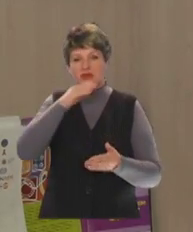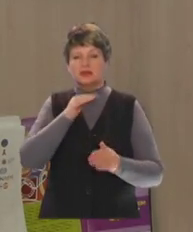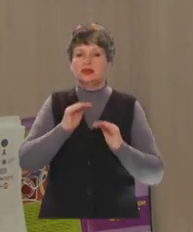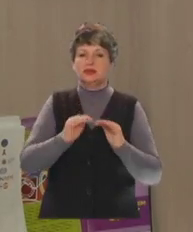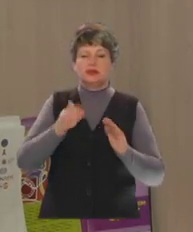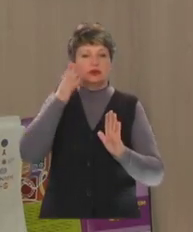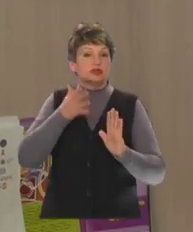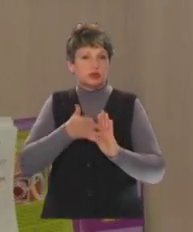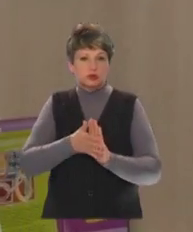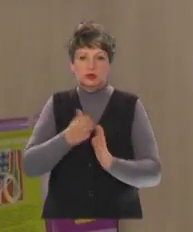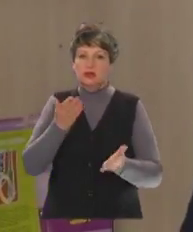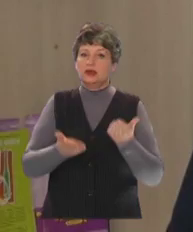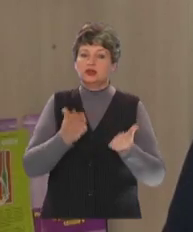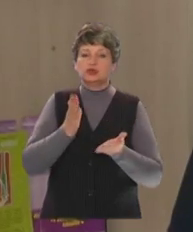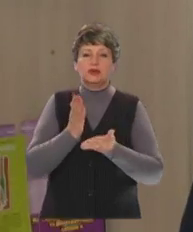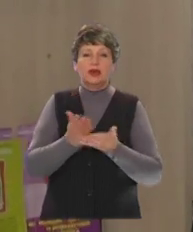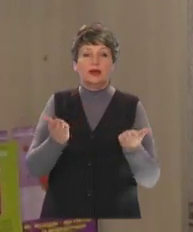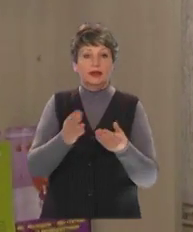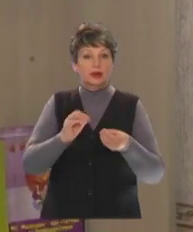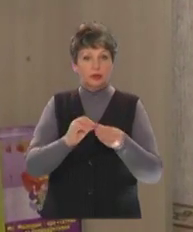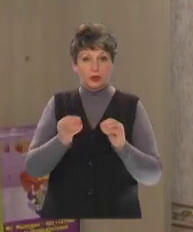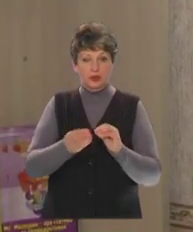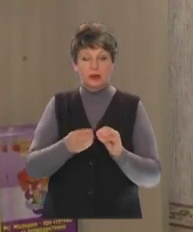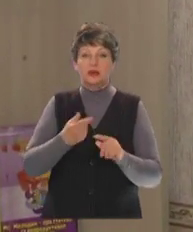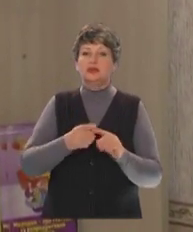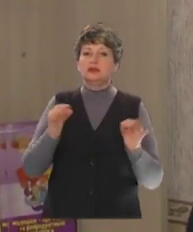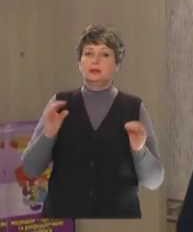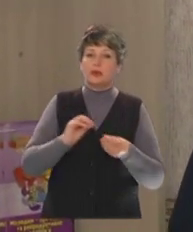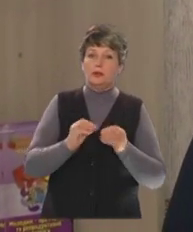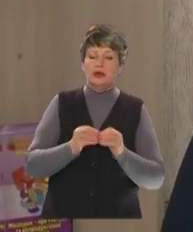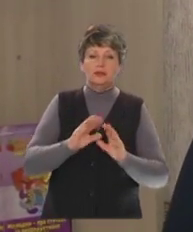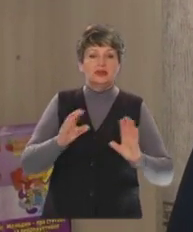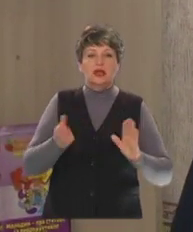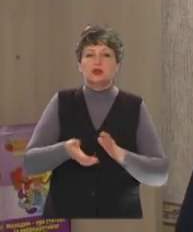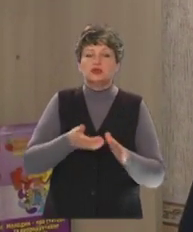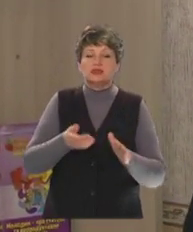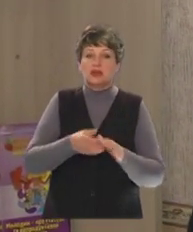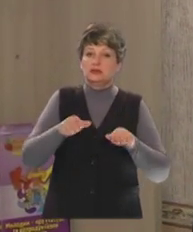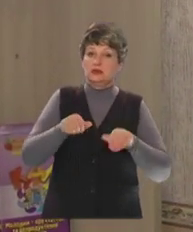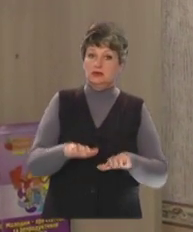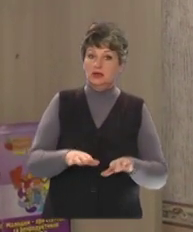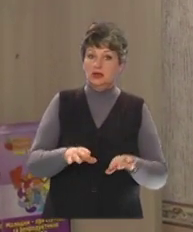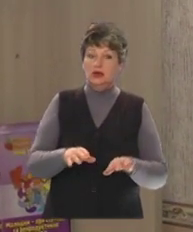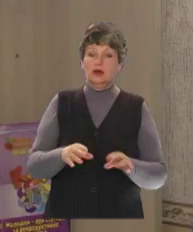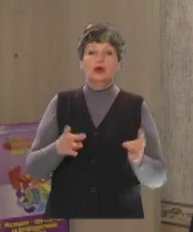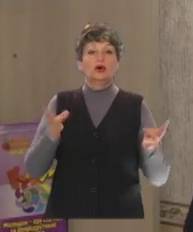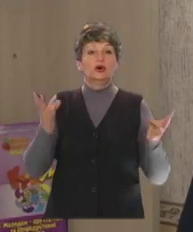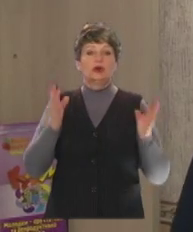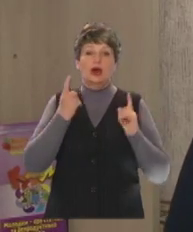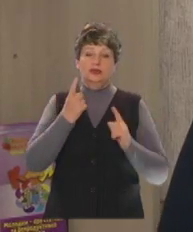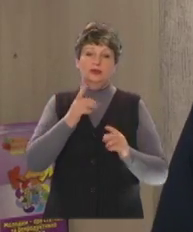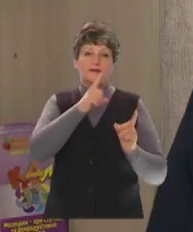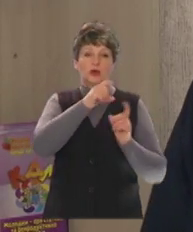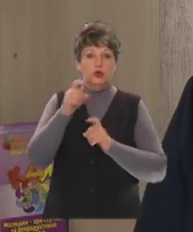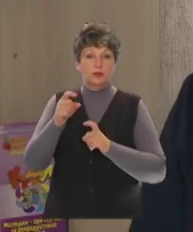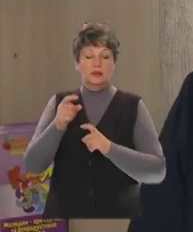діти також розуміти, що якщо є якісь проблеми, і ці проблеми недостатньо вирішити тільки